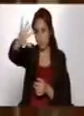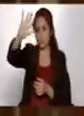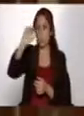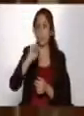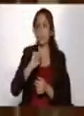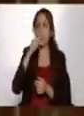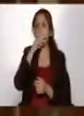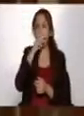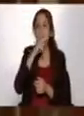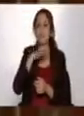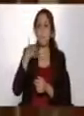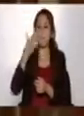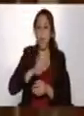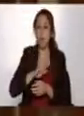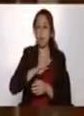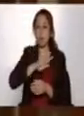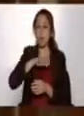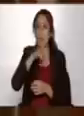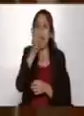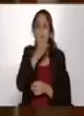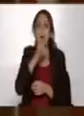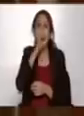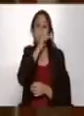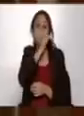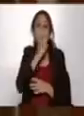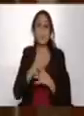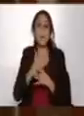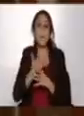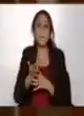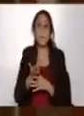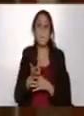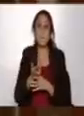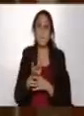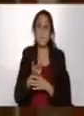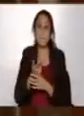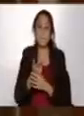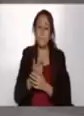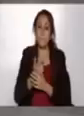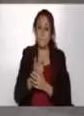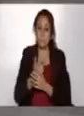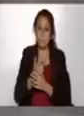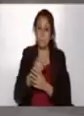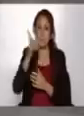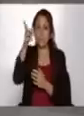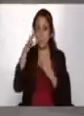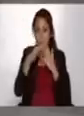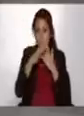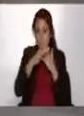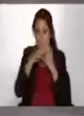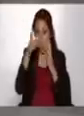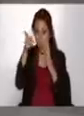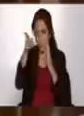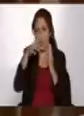في الحته الفلانيه. قال له طب ما اخوك مش راضي يقول. قال له يعني الدسوقي هو اللي اعترف، اللي رمى الجثمان فين